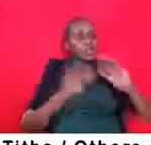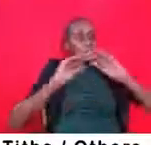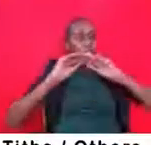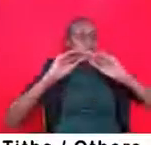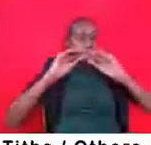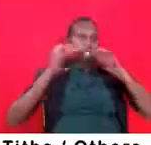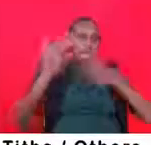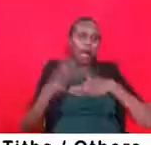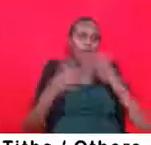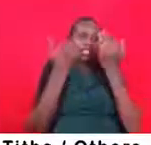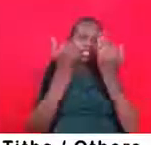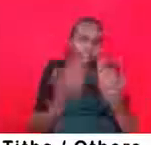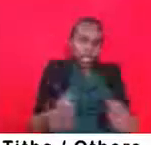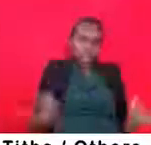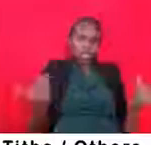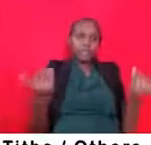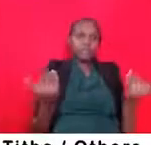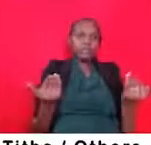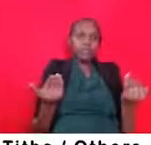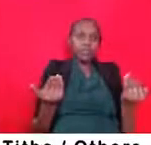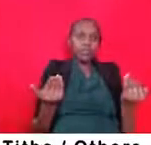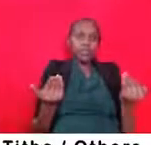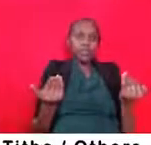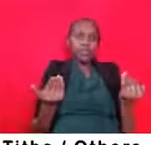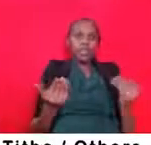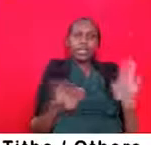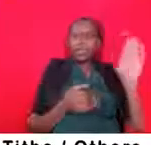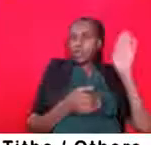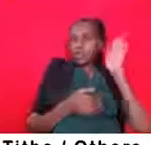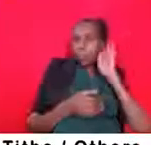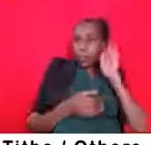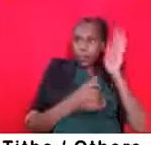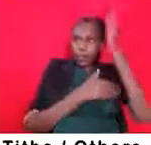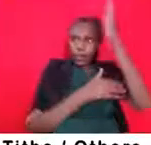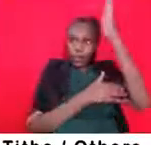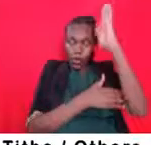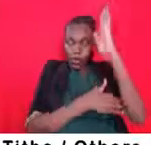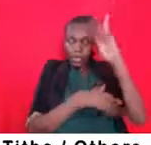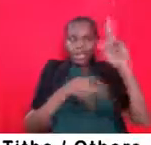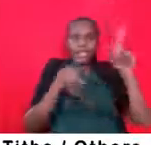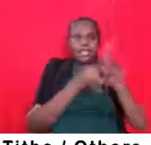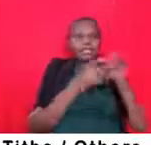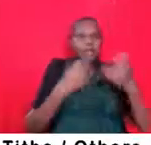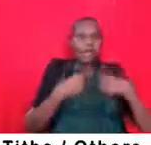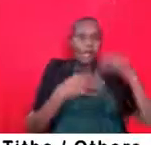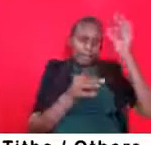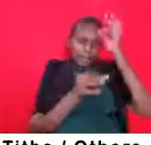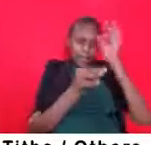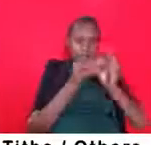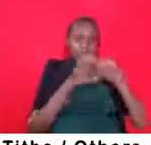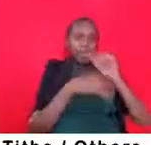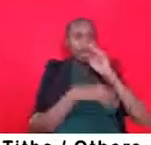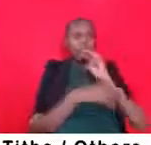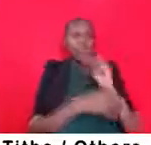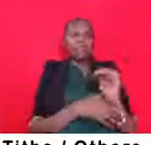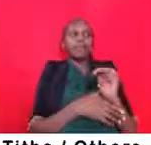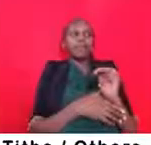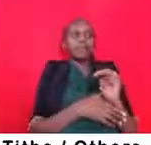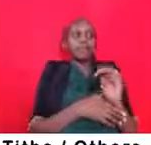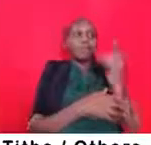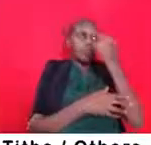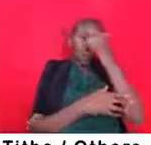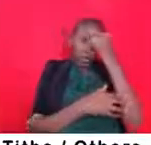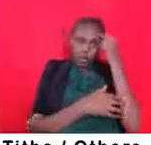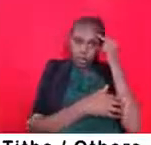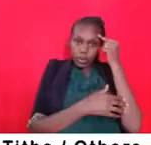tufundishe watoto wetu, ni kumtii Mungu na kuwa na imani ndani yake. Kwa